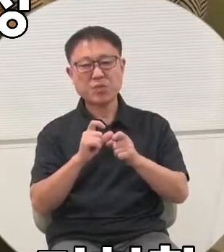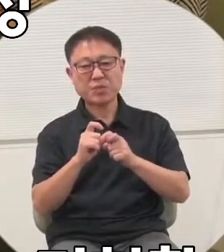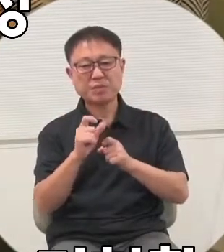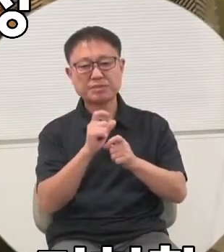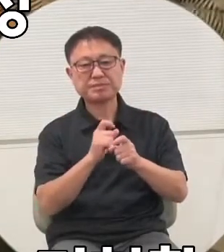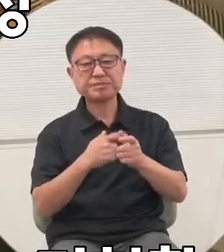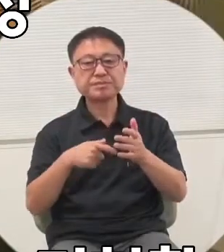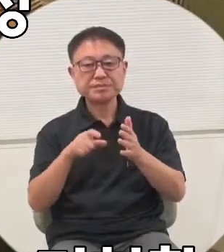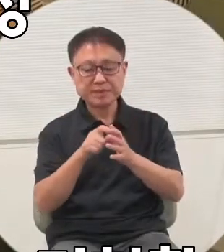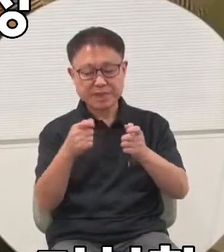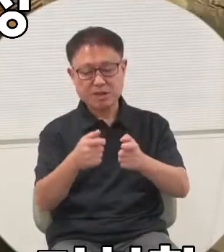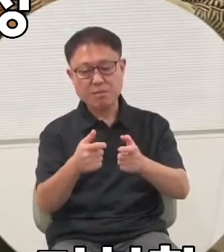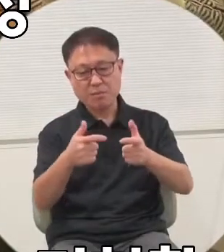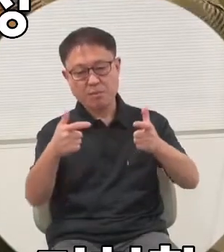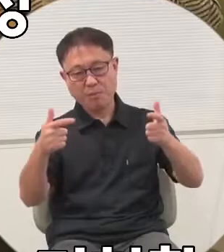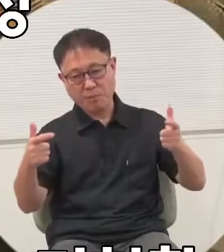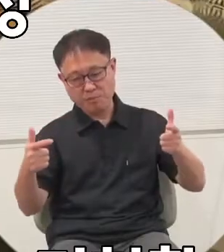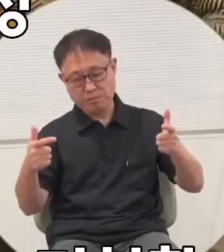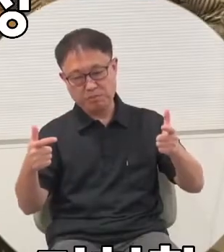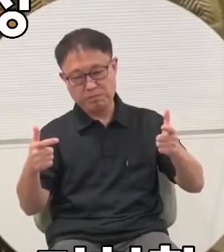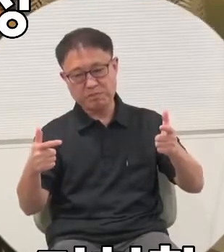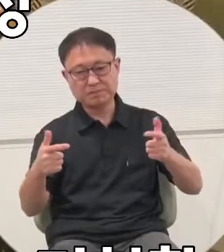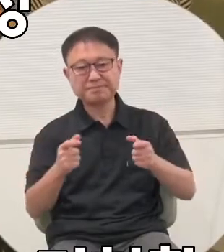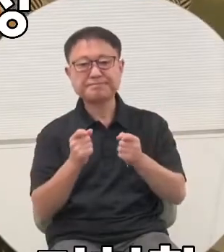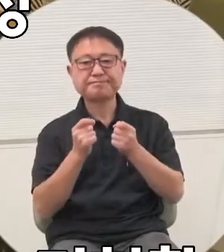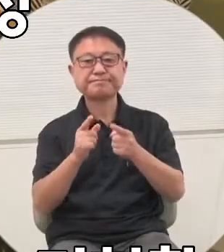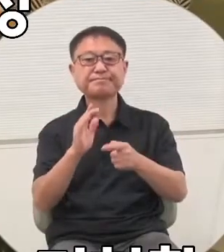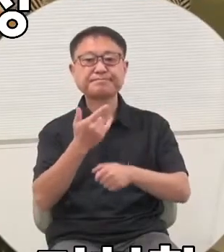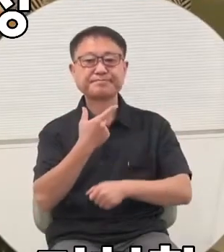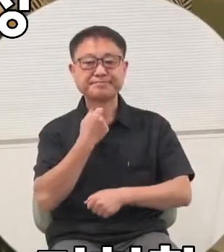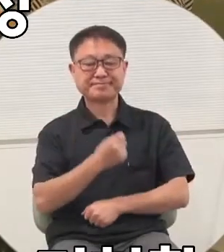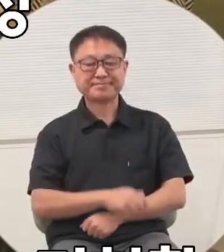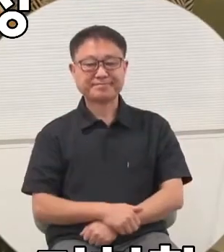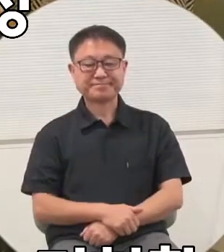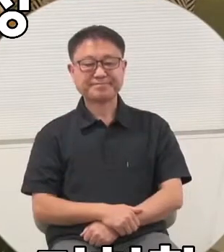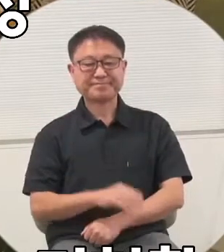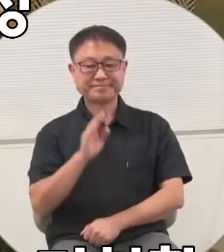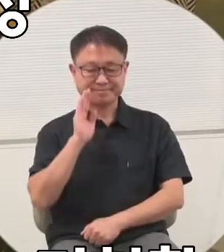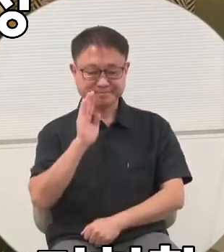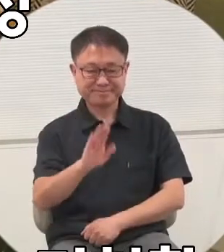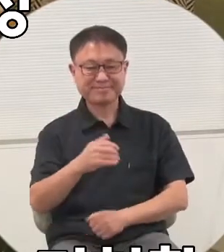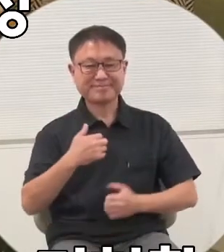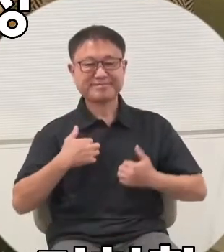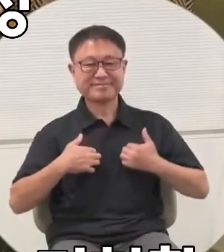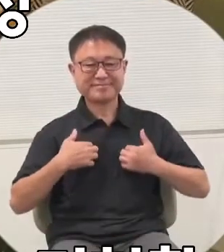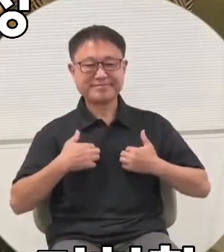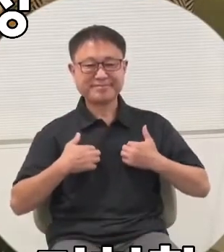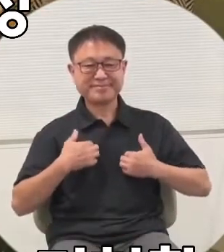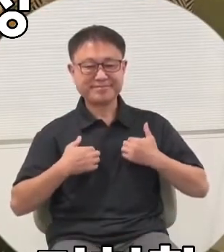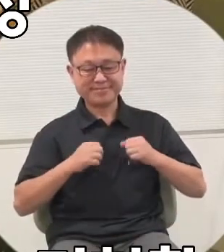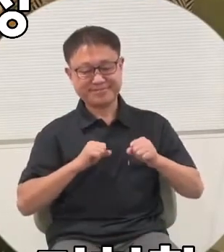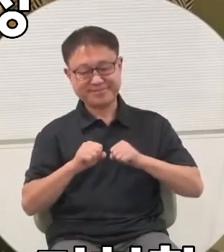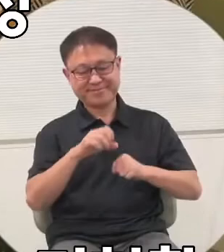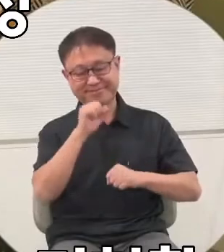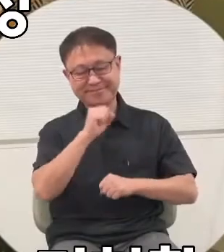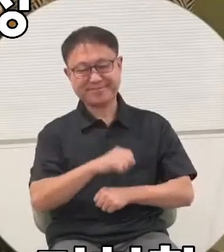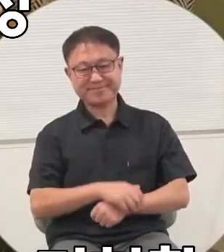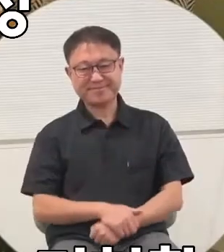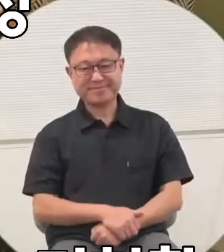더 심화시킬 수 있는 그런 기회가 됐던 것 같습니다. 앞으로도 또 재미있게 또 활동을 해보면